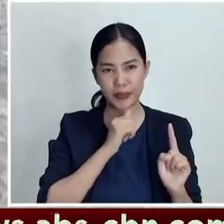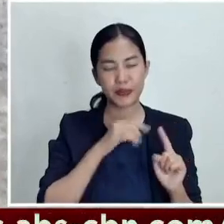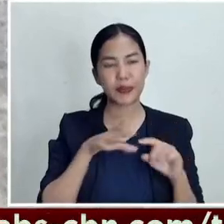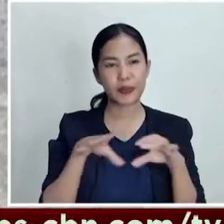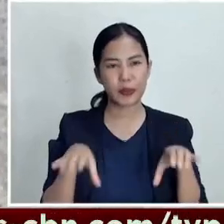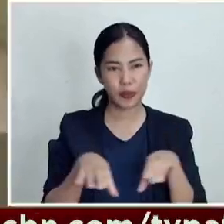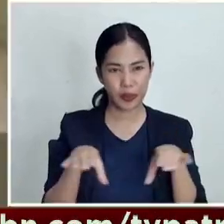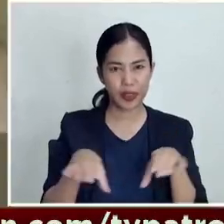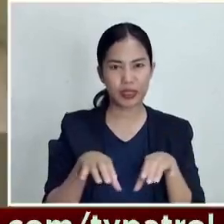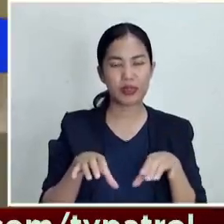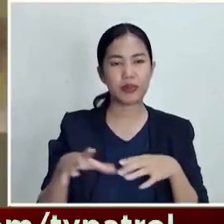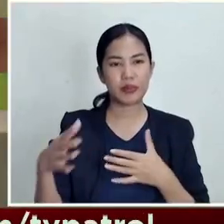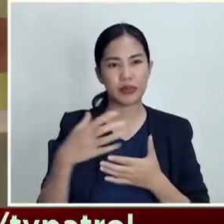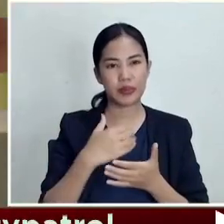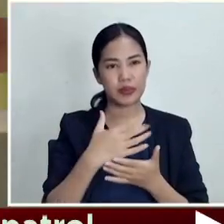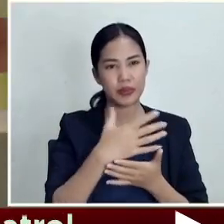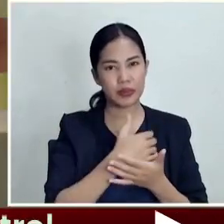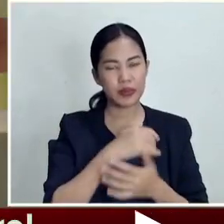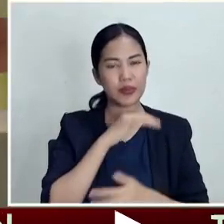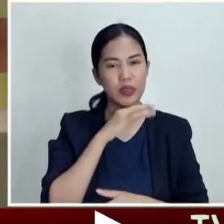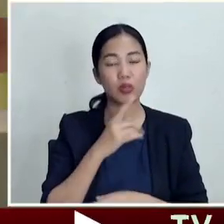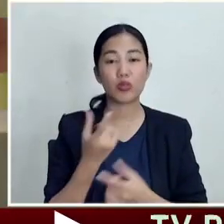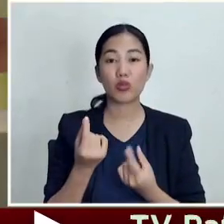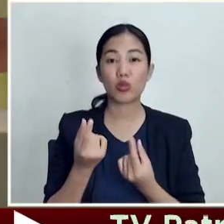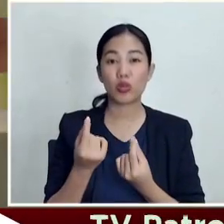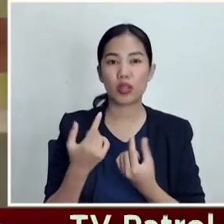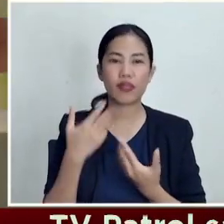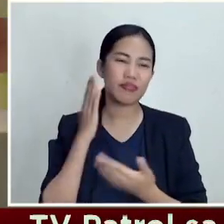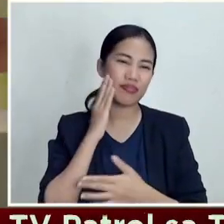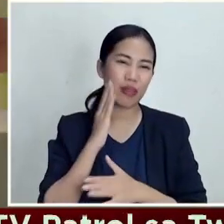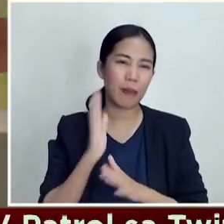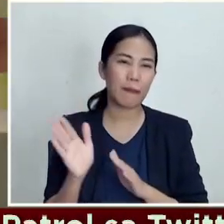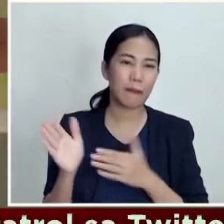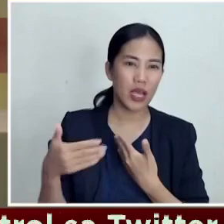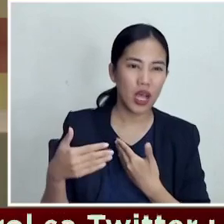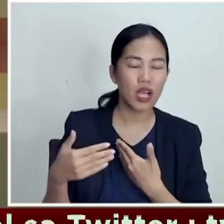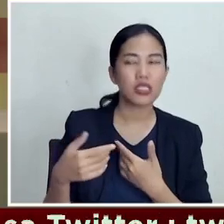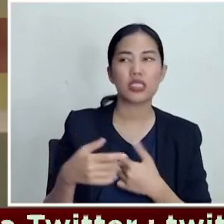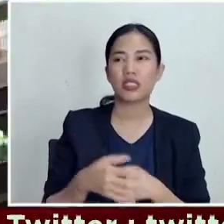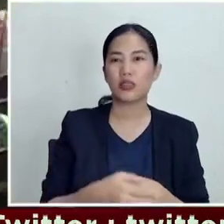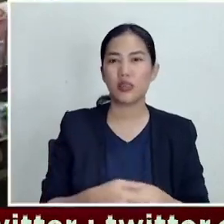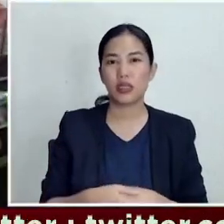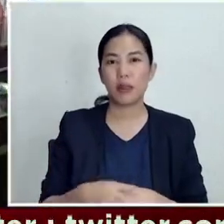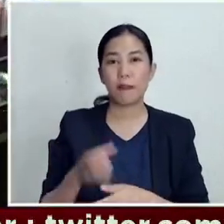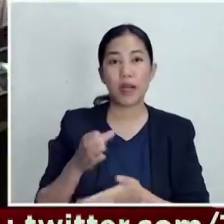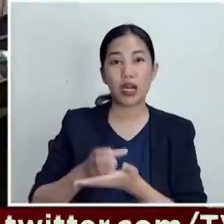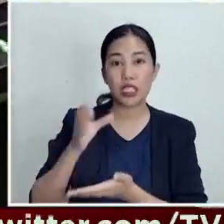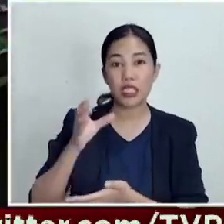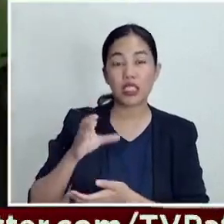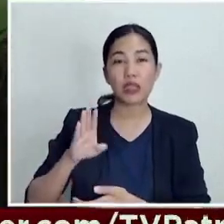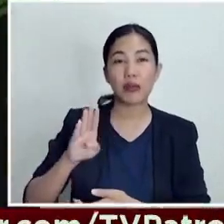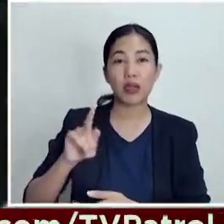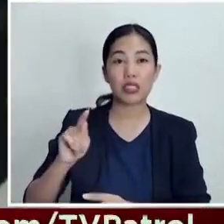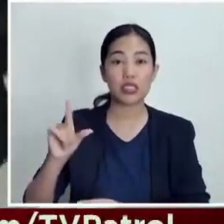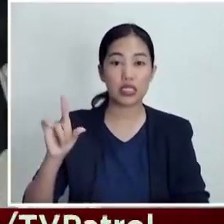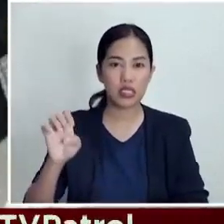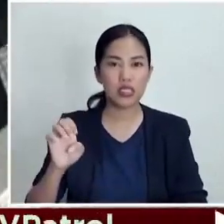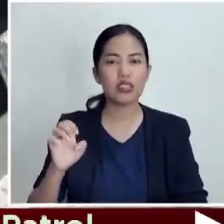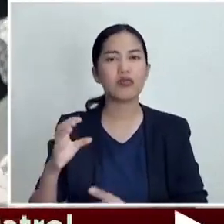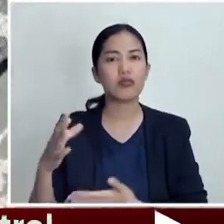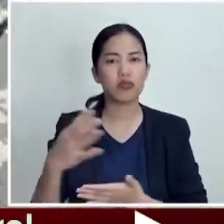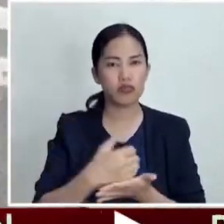yung nangangalakal. Mga bote, mga cartoons, yung mga hindi na ginagamit ng mga tahanan. Sa kabila ng